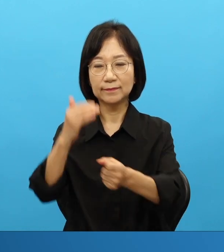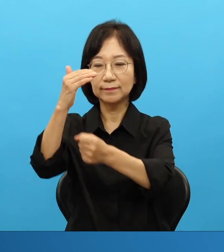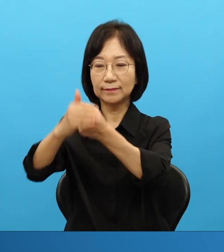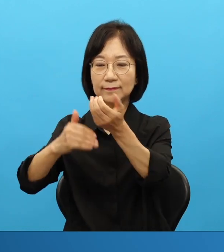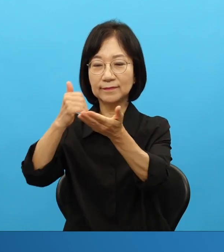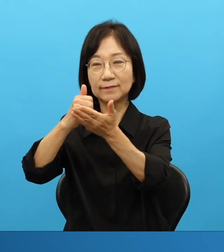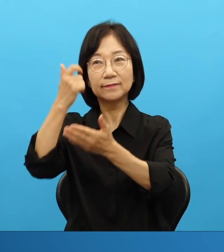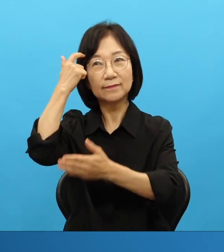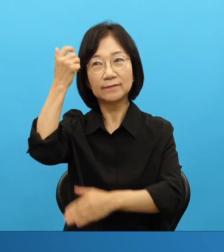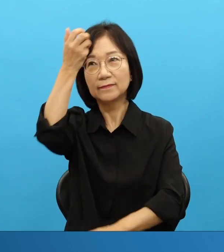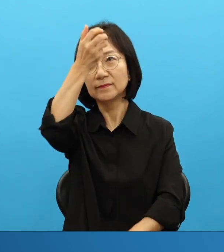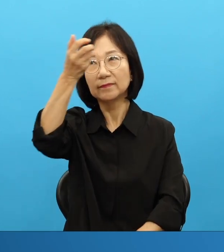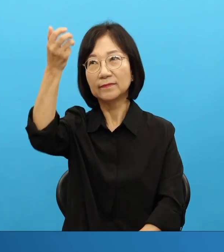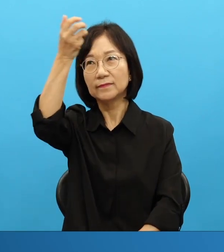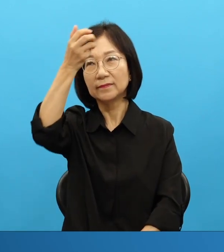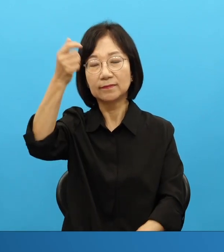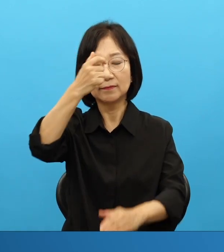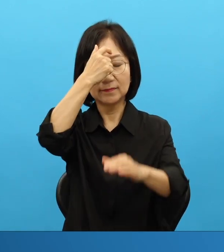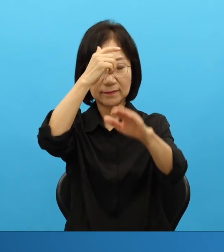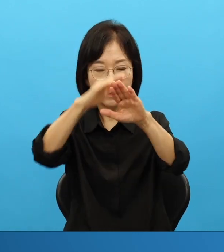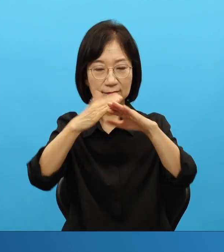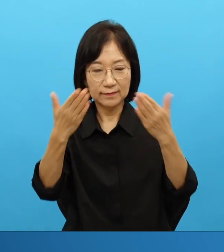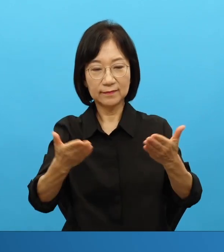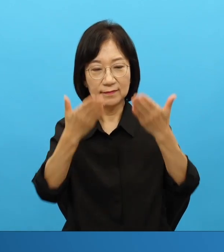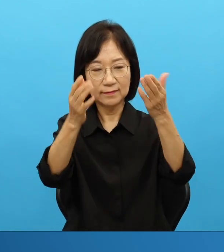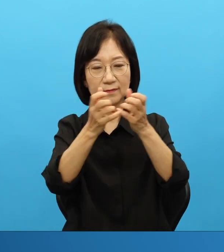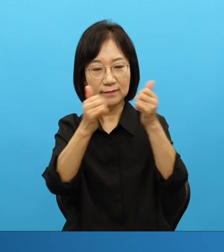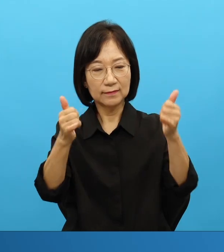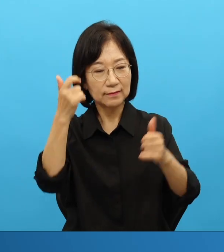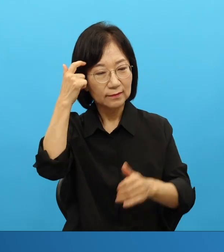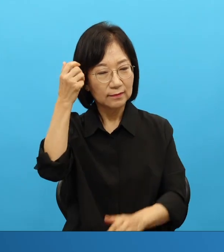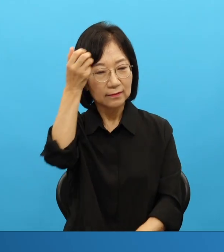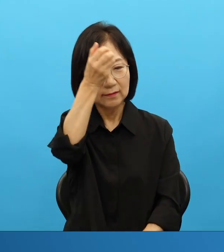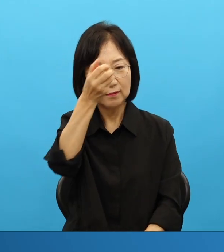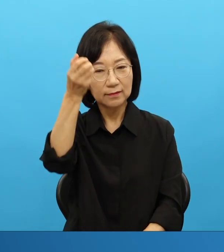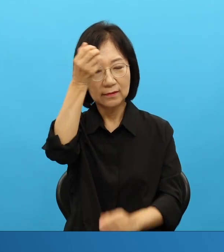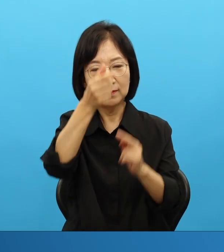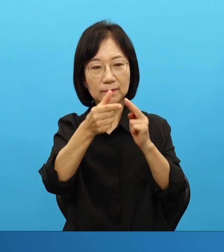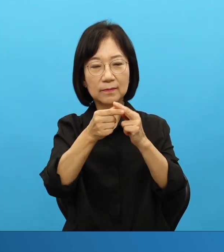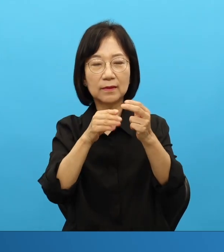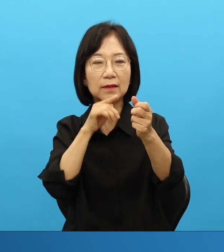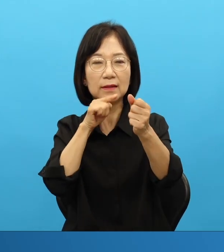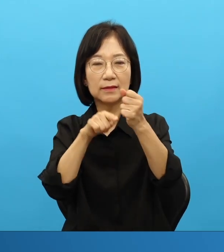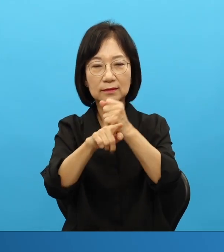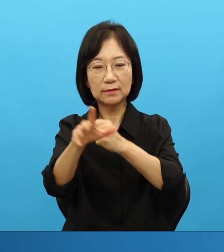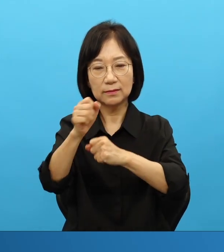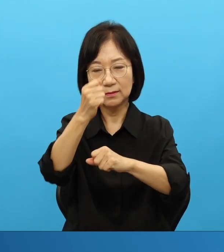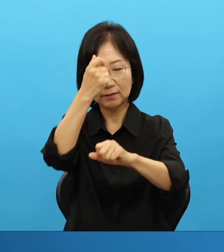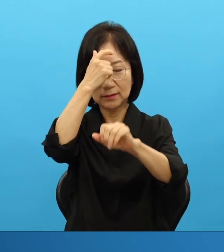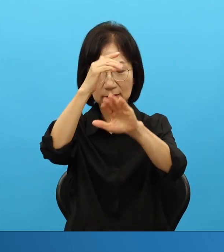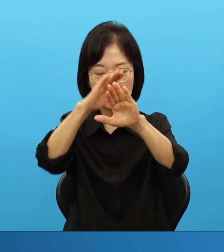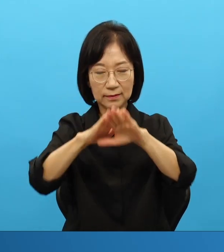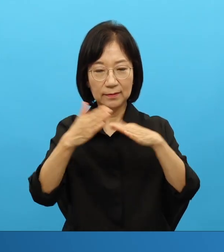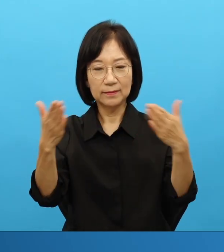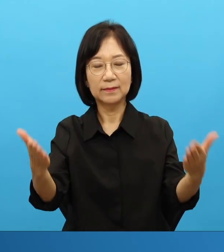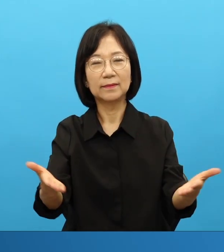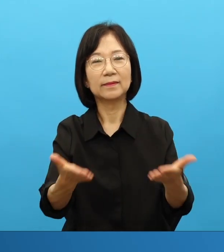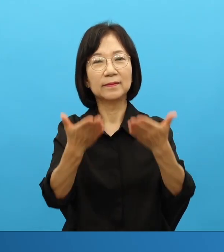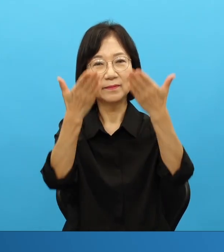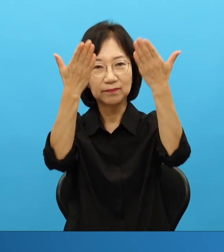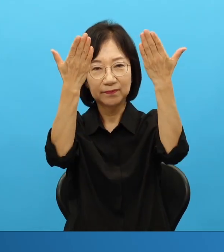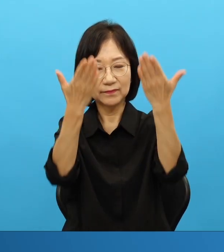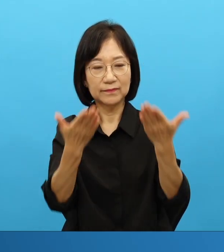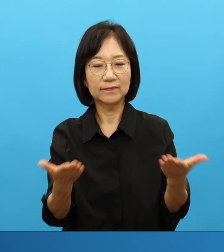하나님은 영이시니 예배하는 자가 영과 진리로 예배할지니라. 아멘. God is spirit, and his worshippers must worship in spirit and in